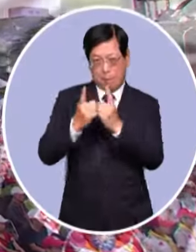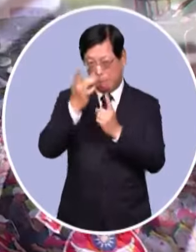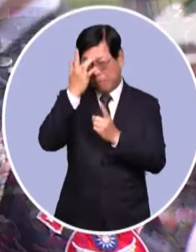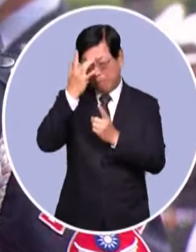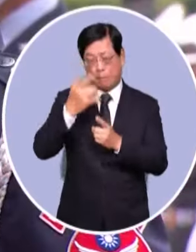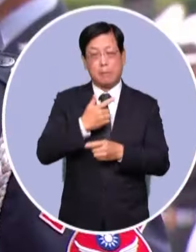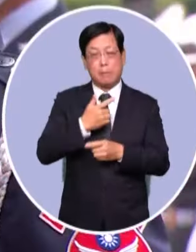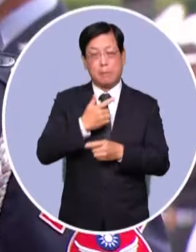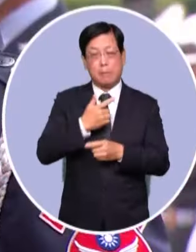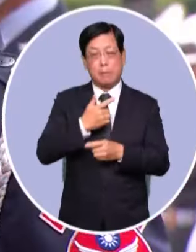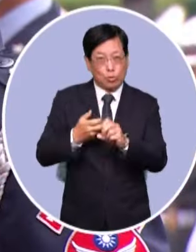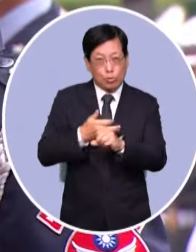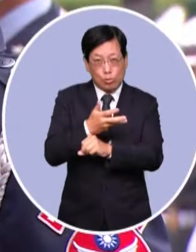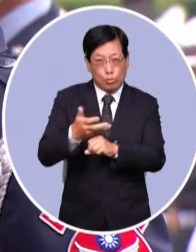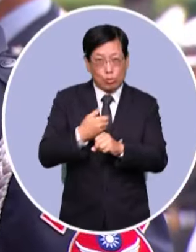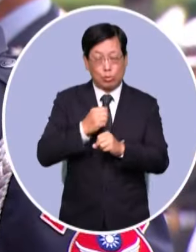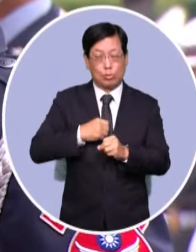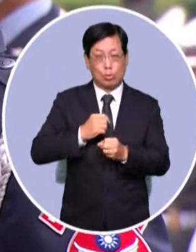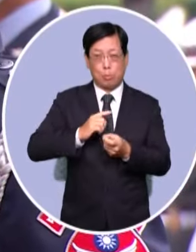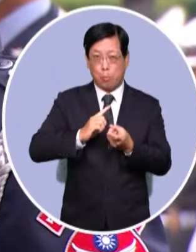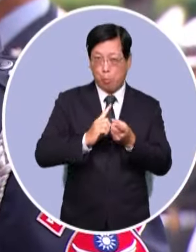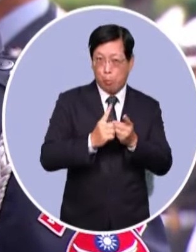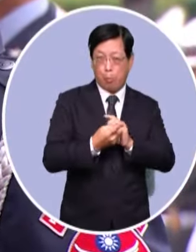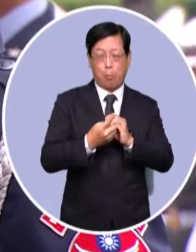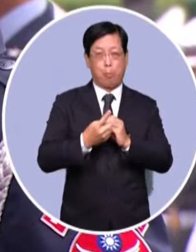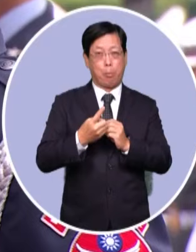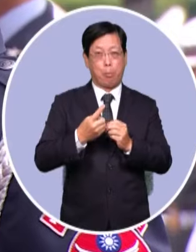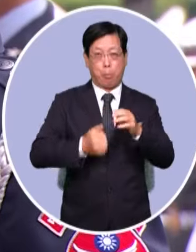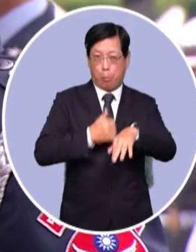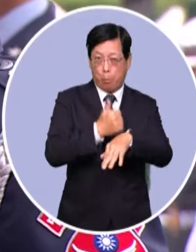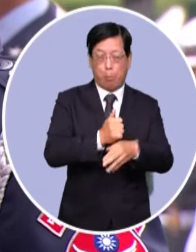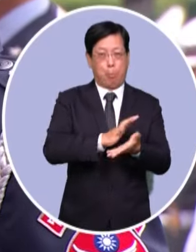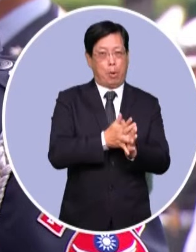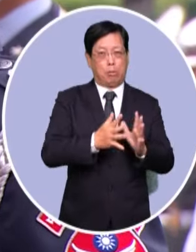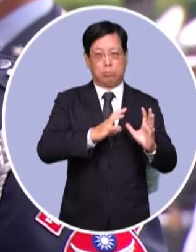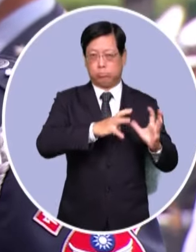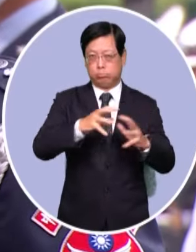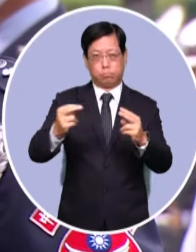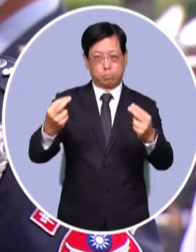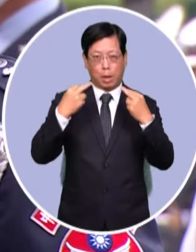小岛，华丽的转身，成为全世界